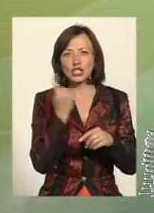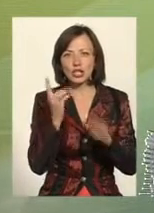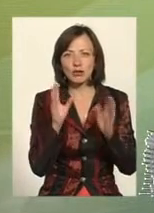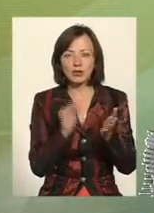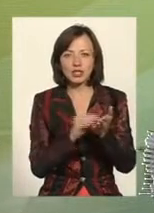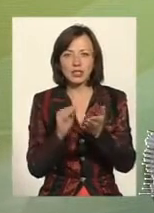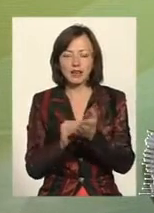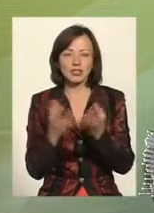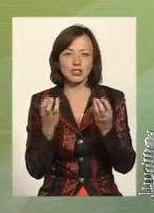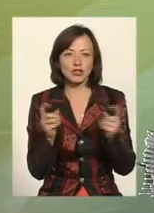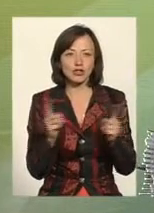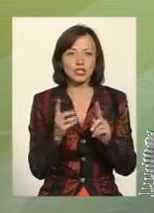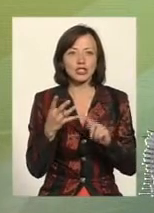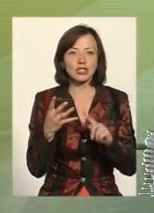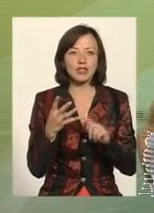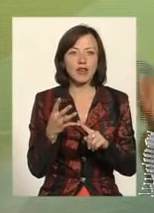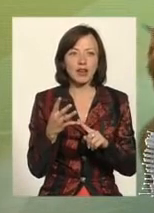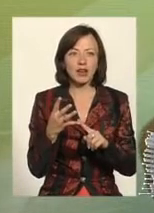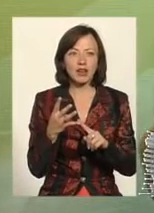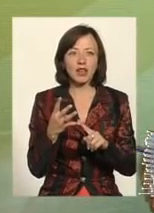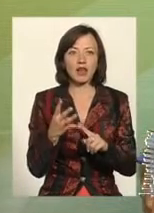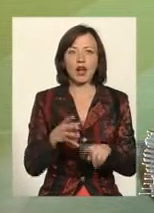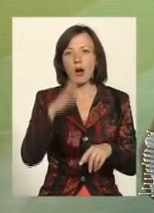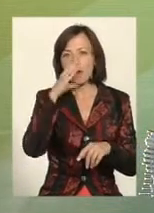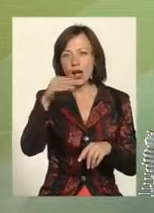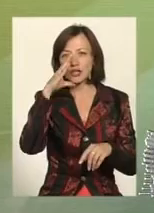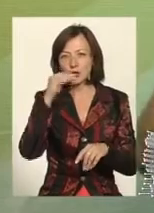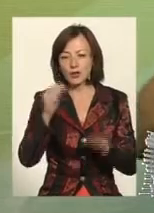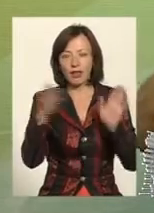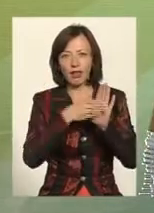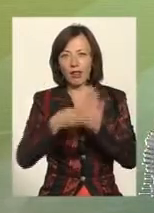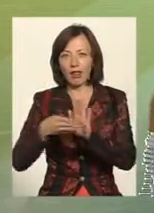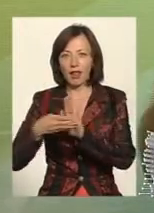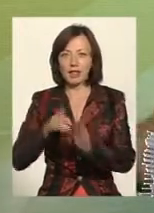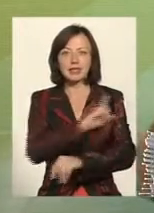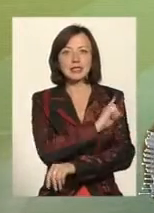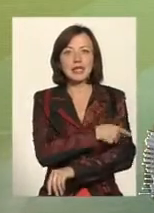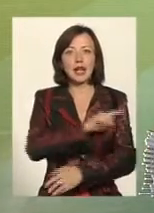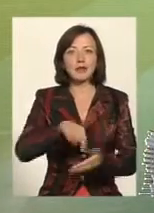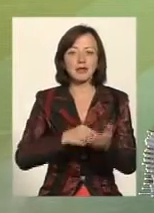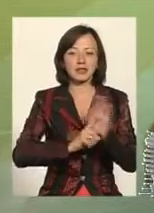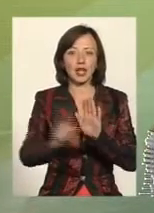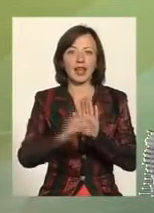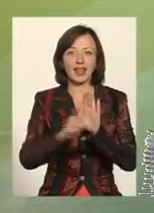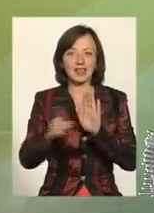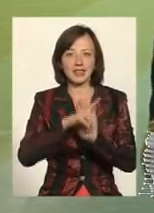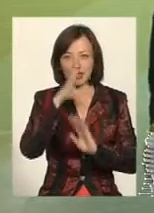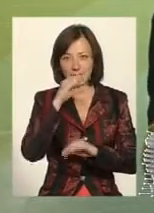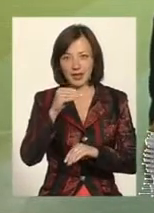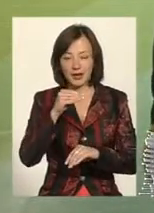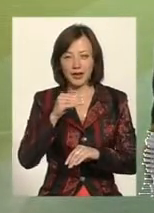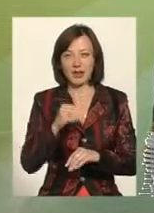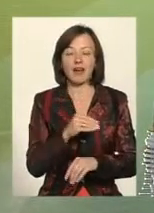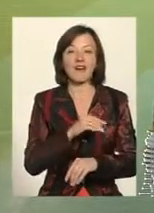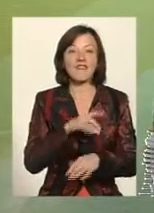ставити, чи ще щось. Четвертий обвішив всі свої маршрутки по місту, де стало сильне місто їзди. Ви розумієте? Тобто, виборча